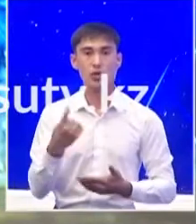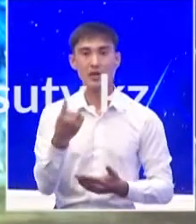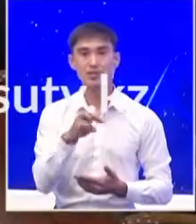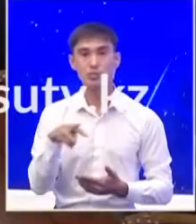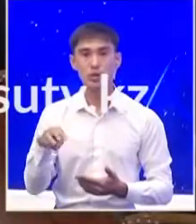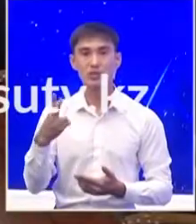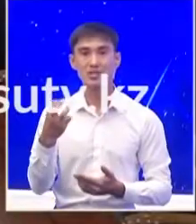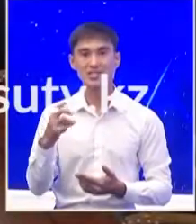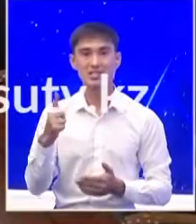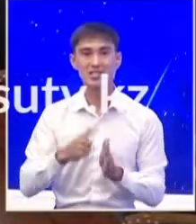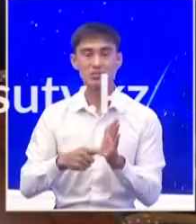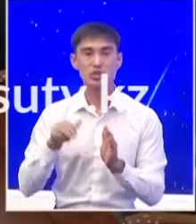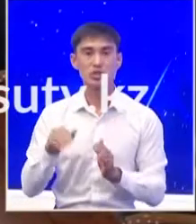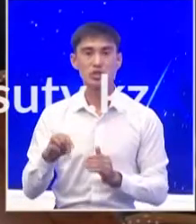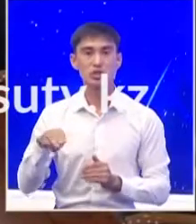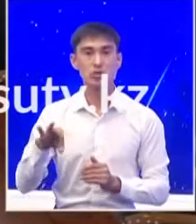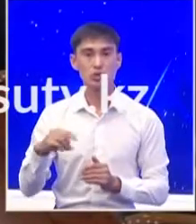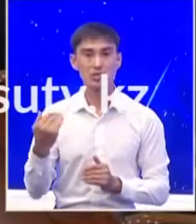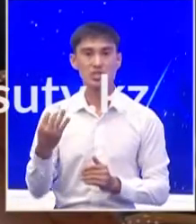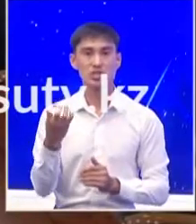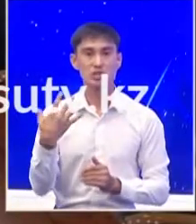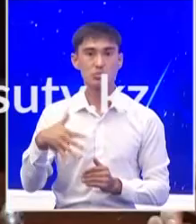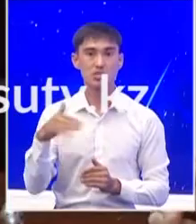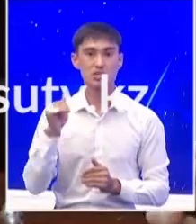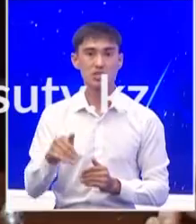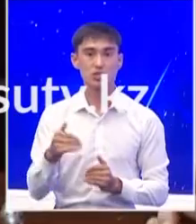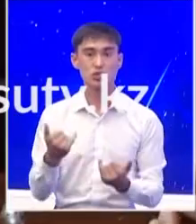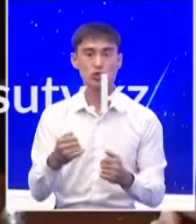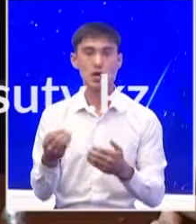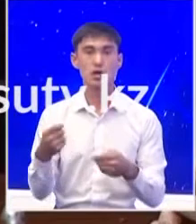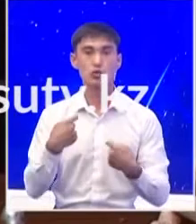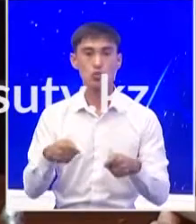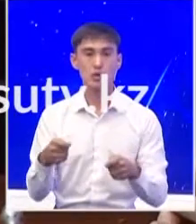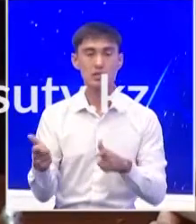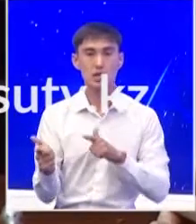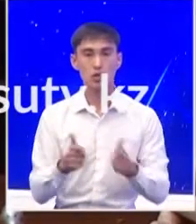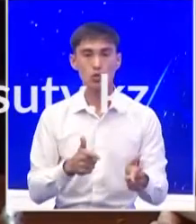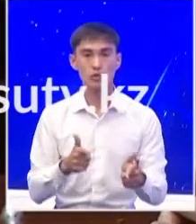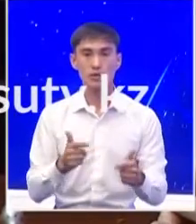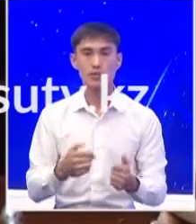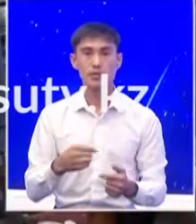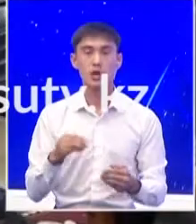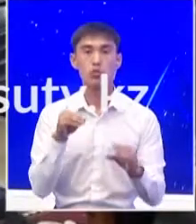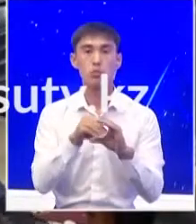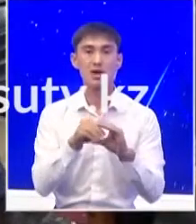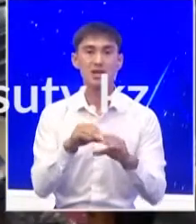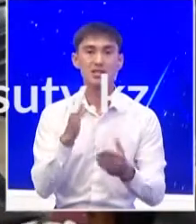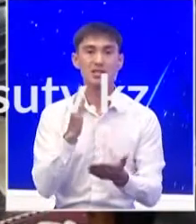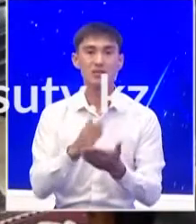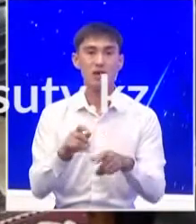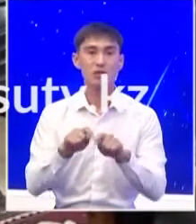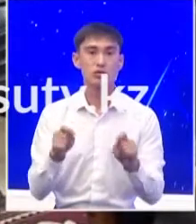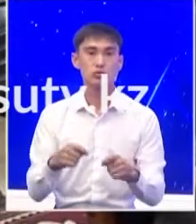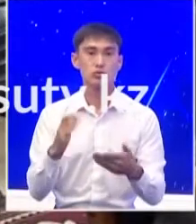1 миллион 370 тысяч тонн. Из них 450 тысяч уже раскуплены и заготовлены. На тупиках и складах в